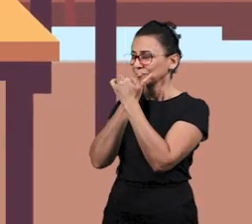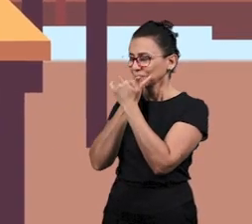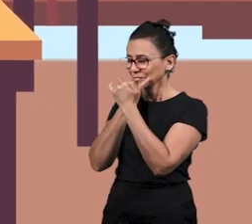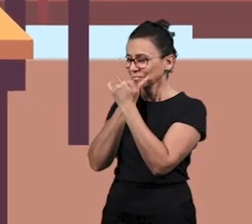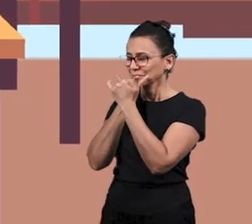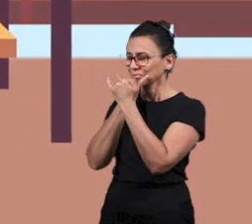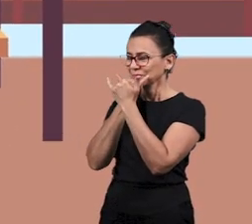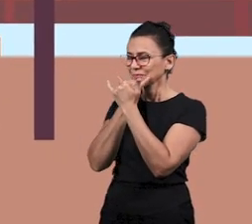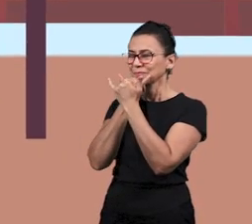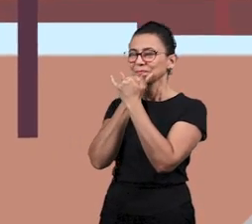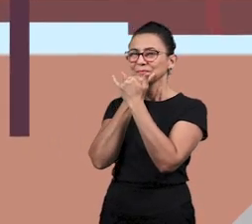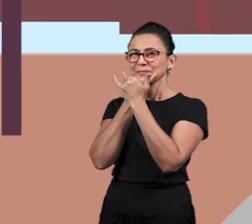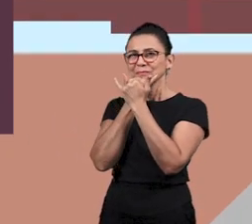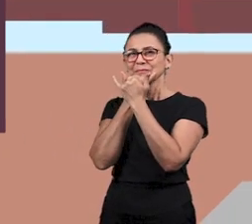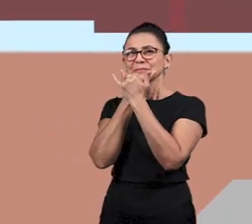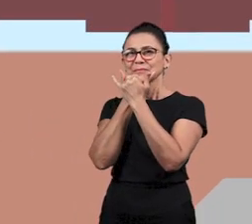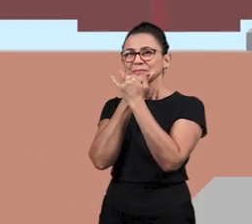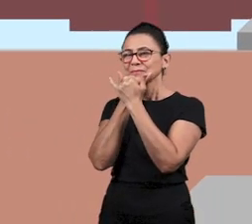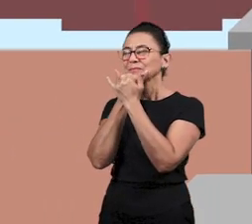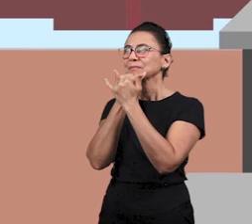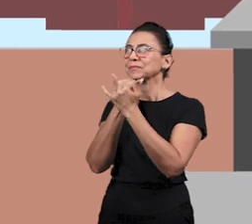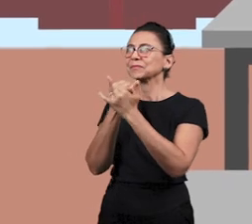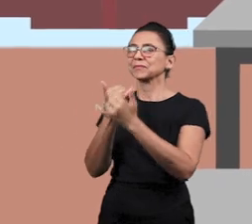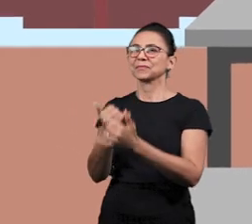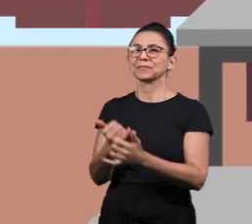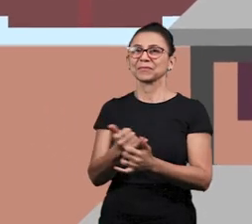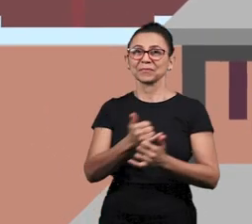Прости меня, Господь.